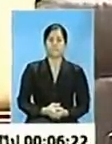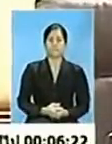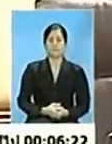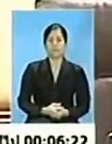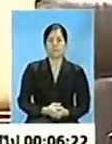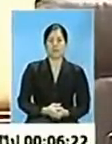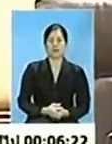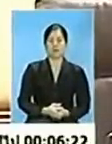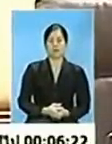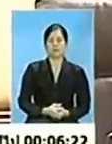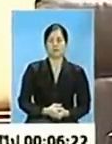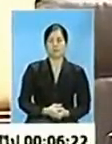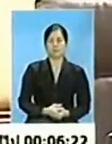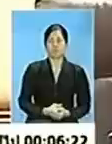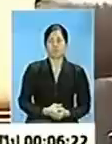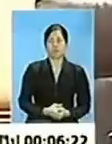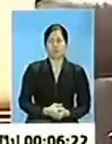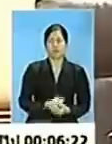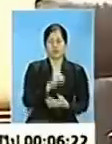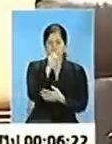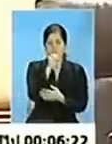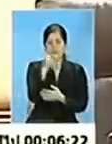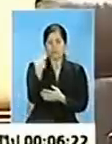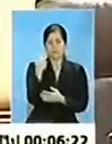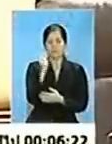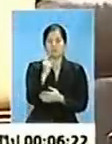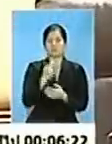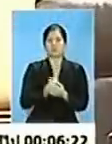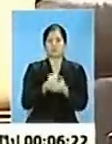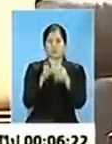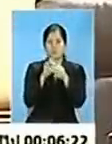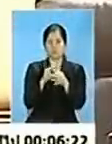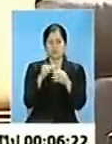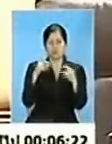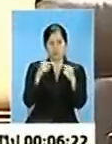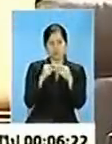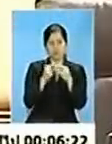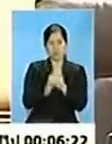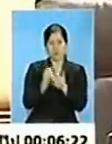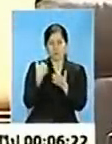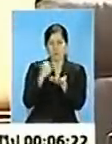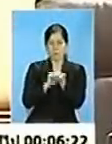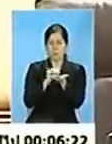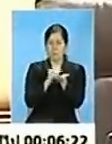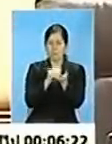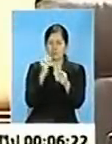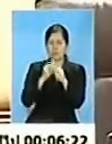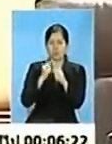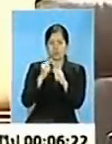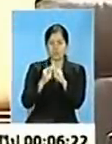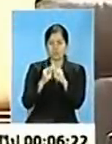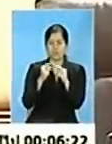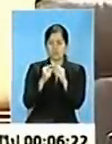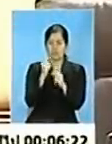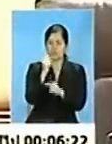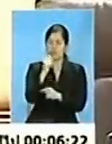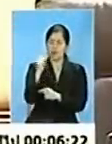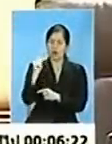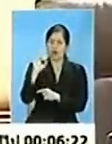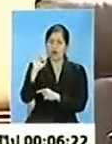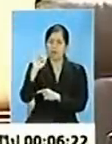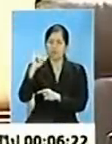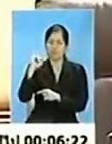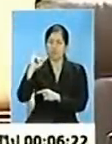อตอนผมมานะได้ยินว่าท่านพูดเรื่องบ่อนออฟใต้ ขออนุญาตท่านประธานนี้นะครับท่านประธานครับขออนุญ